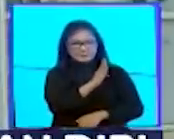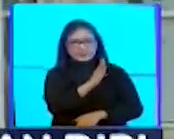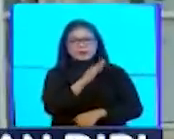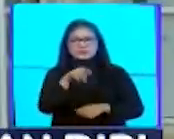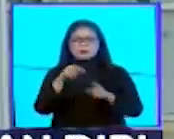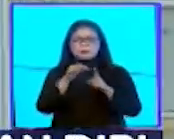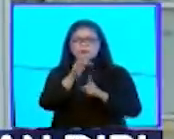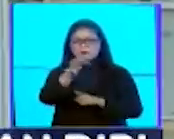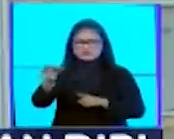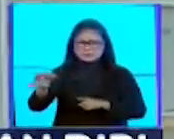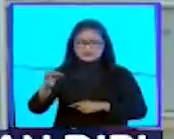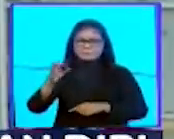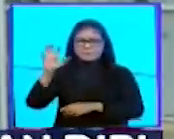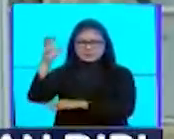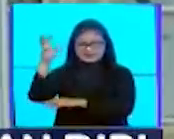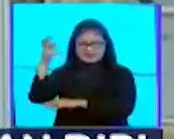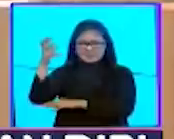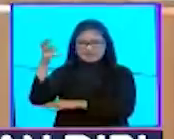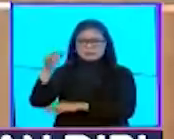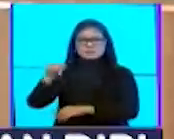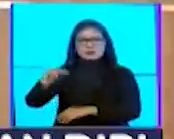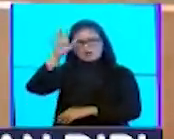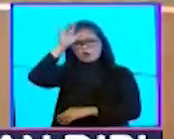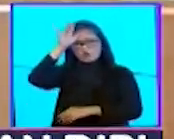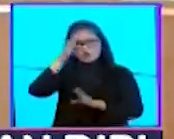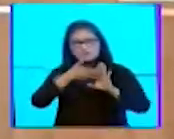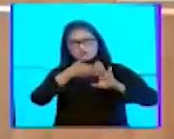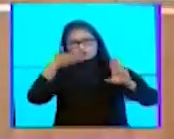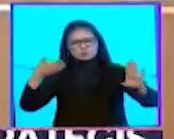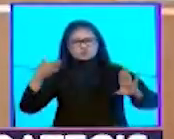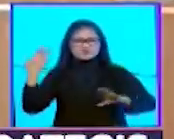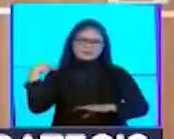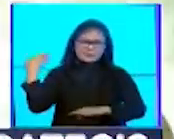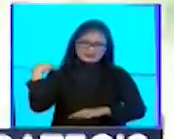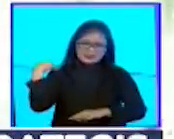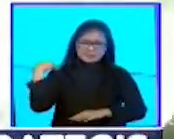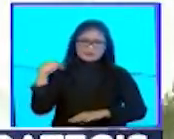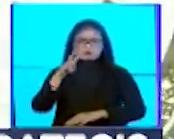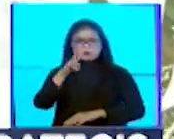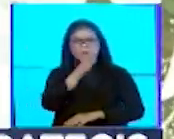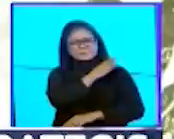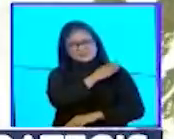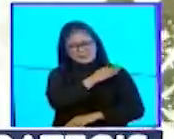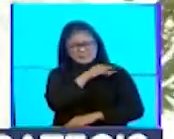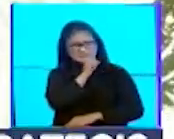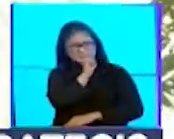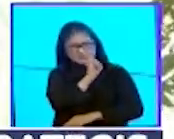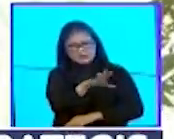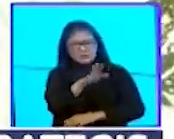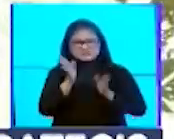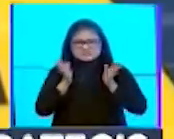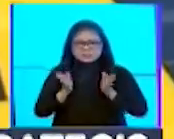Dinas Kesehatan Provinsi Banten mengundurkan diri. 20 pejabat di lingkungan Dinas Kesehatan Banten mengeluarkan pernyataan sikap di media